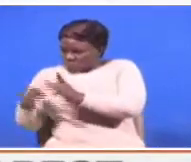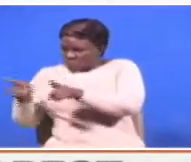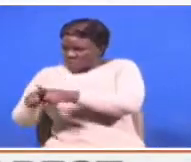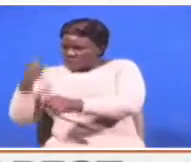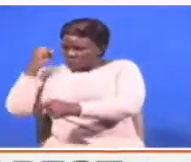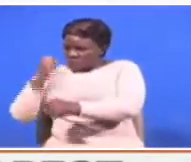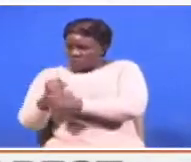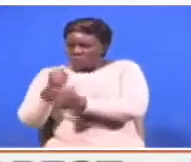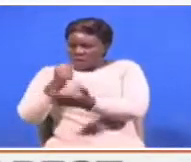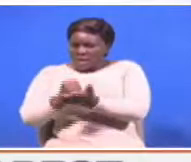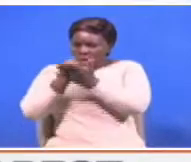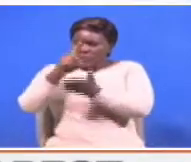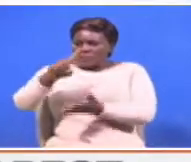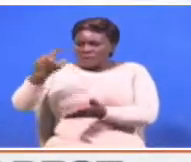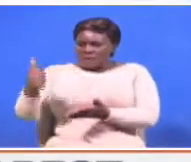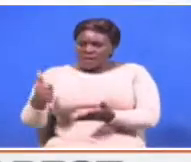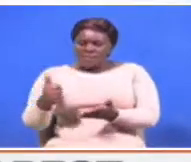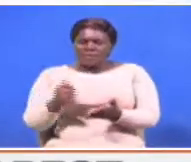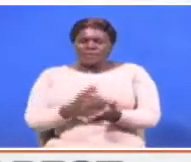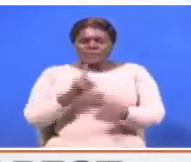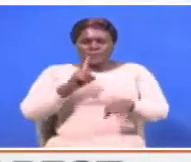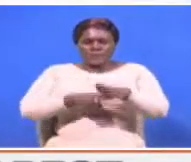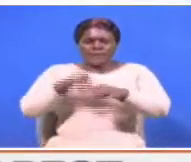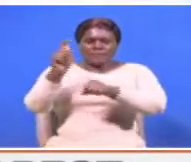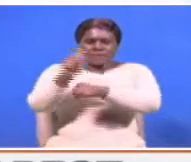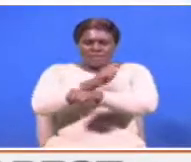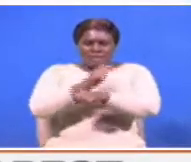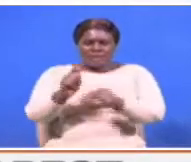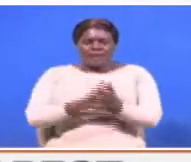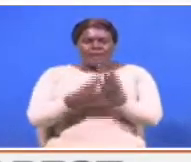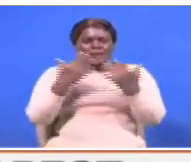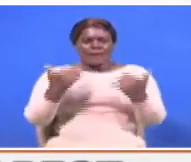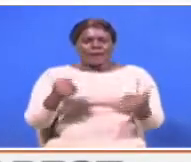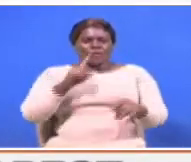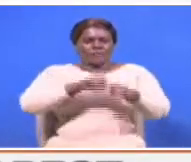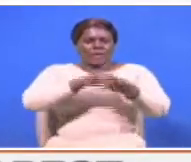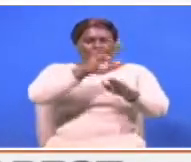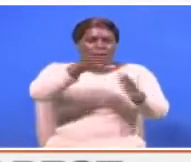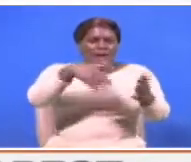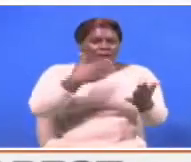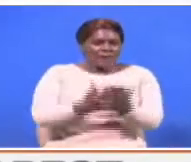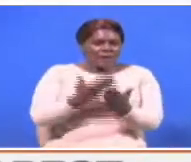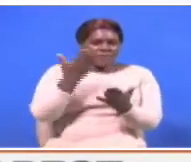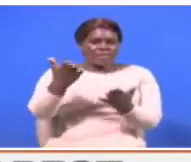So tunasaidiana kiakili, kimawazo. At least tukifika huko mbele.